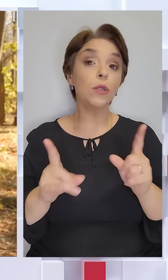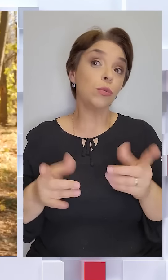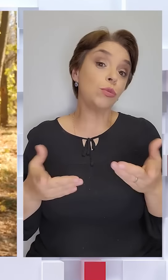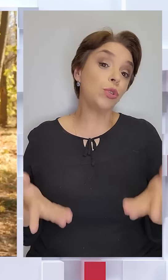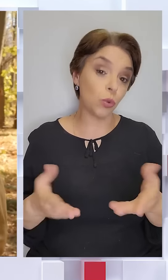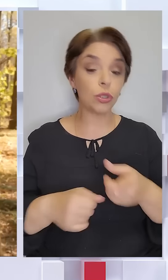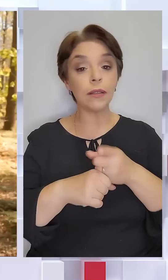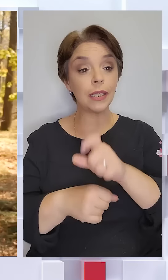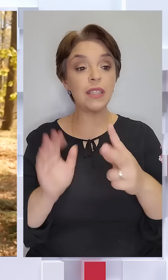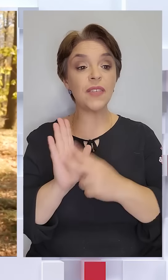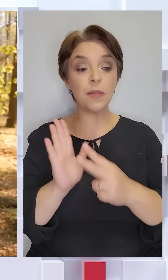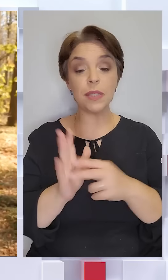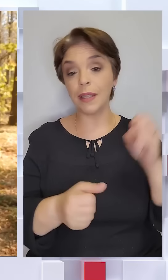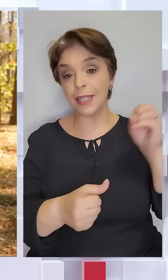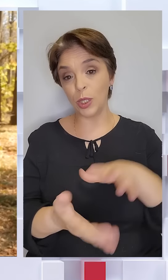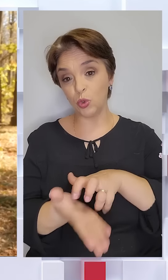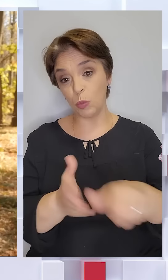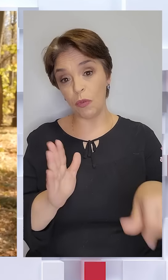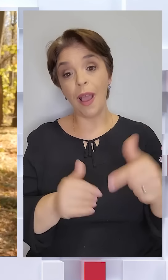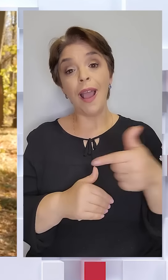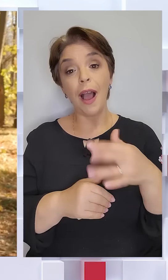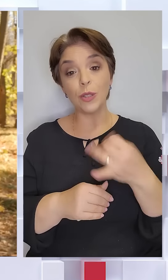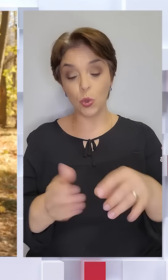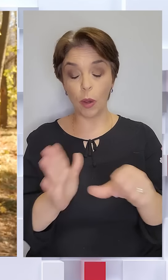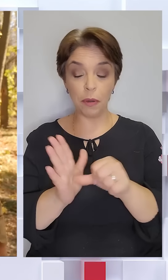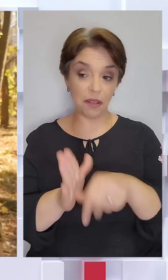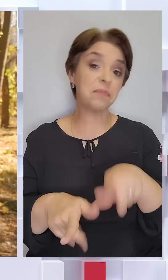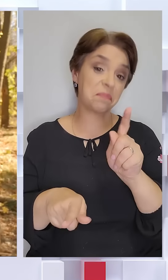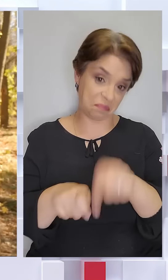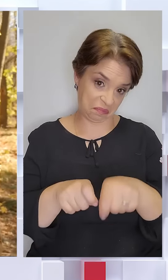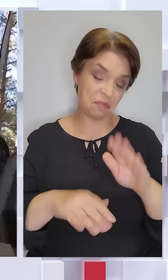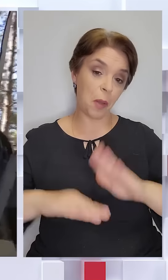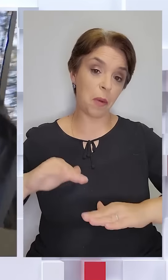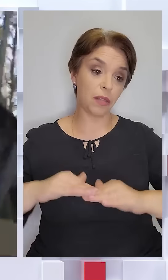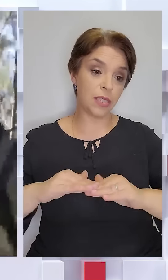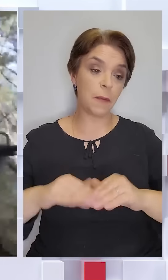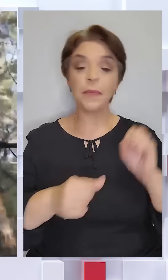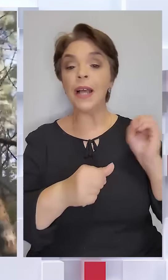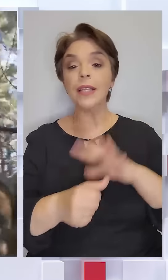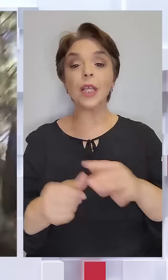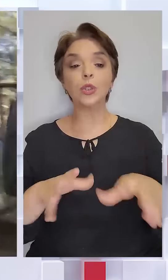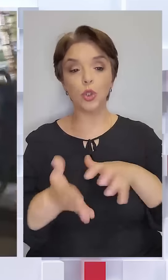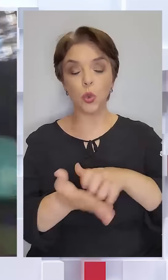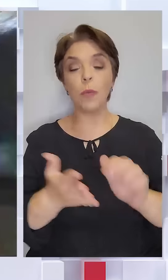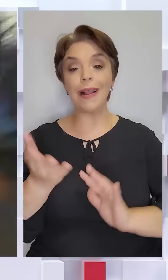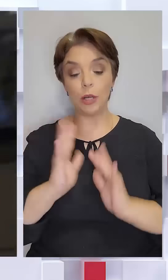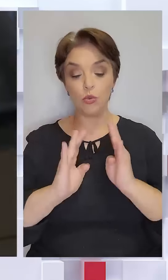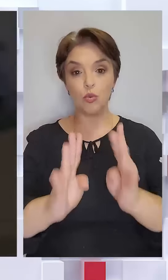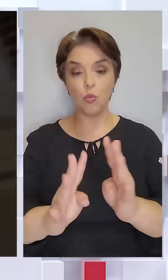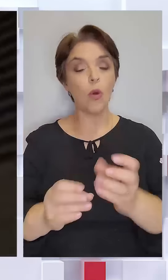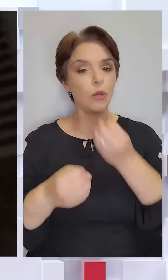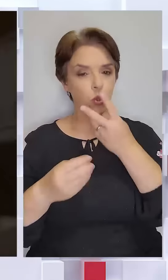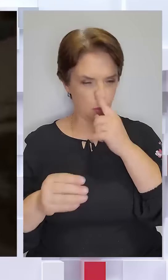ж, танкісти 80-ї десантно-штурмової Галицької бригади перевірять це на практиці. Десантники штурмували лісосмугу